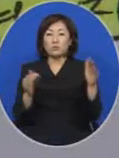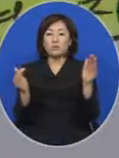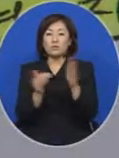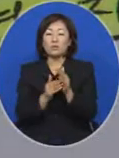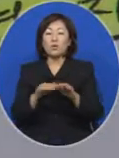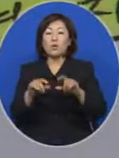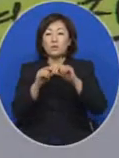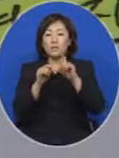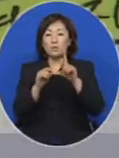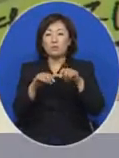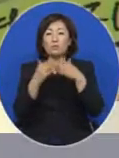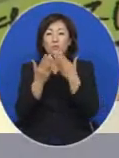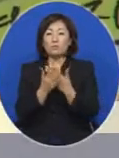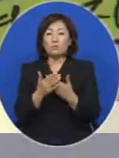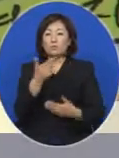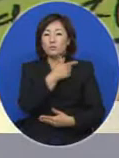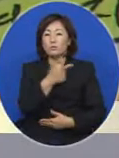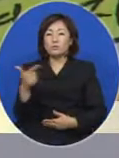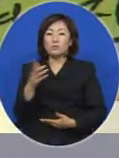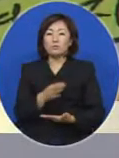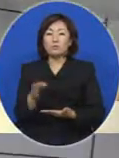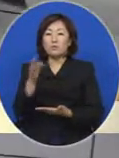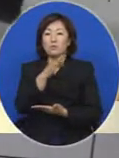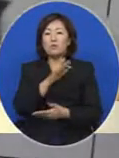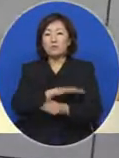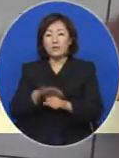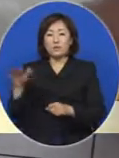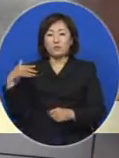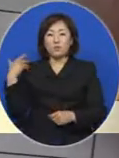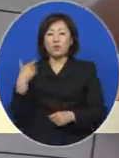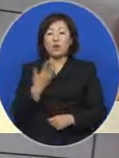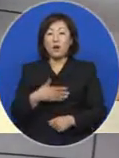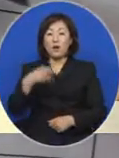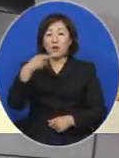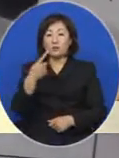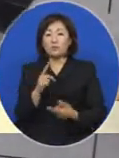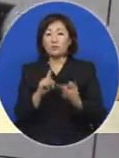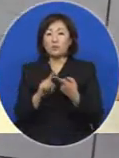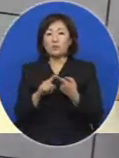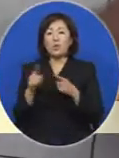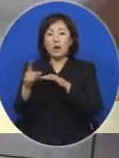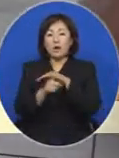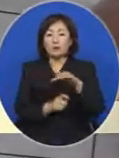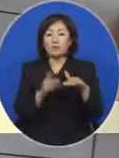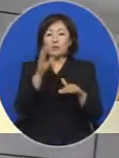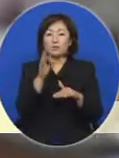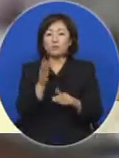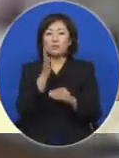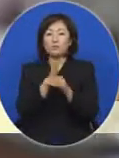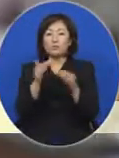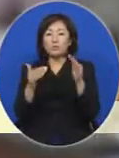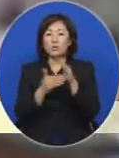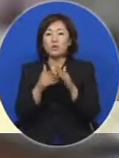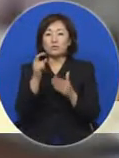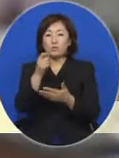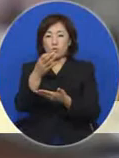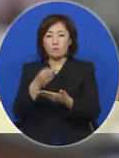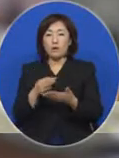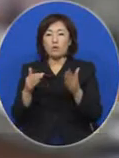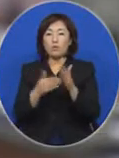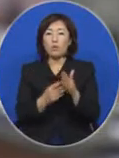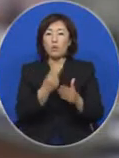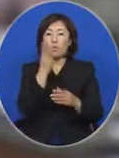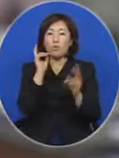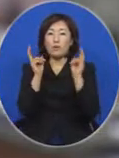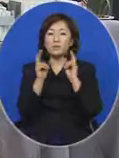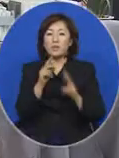운전자 대부분은 렌트비가 과다 청구된 사실조차 몰랐고 알게 돼도 가로챈 보험금 일부를 받고 보험사에 알리지